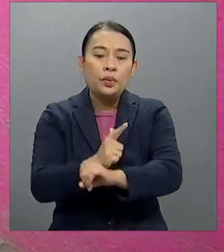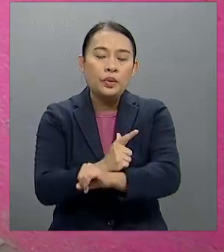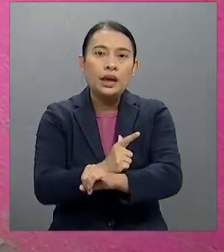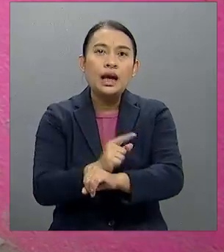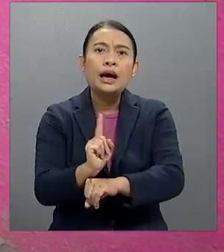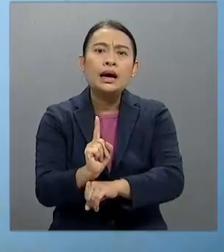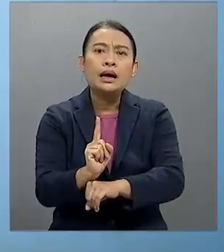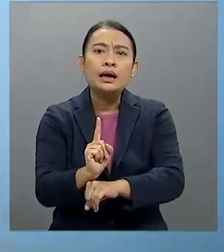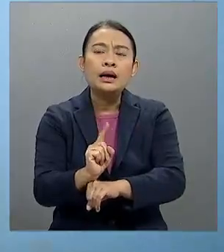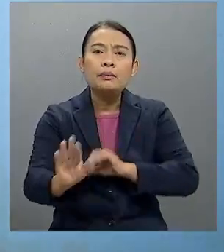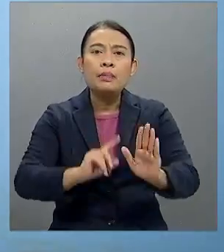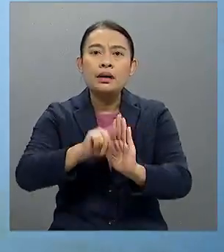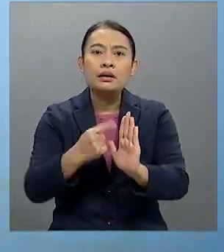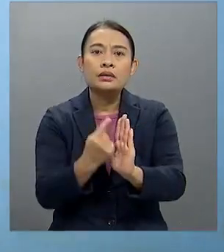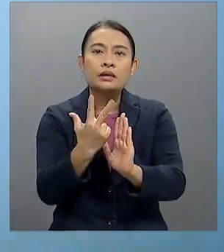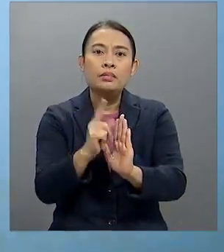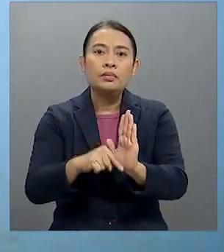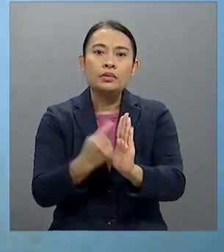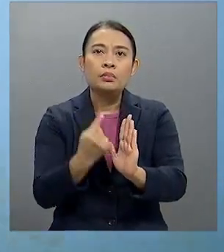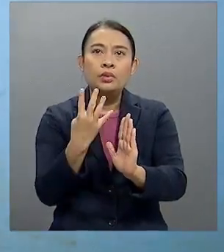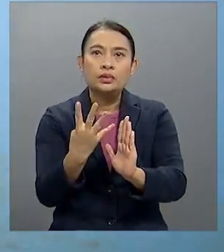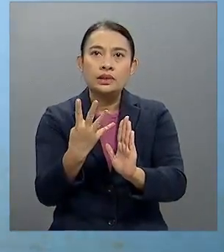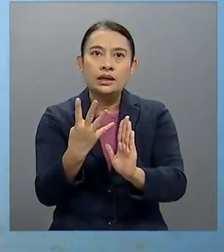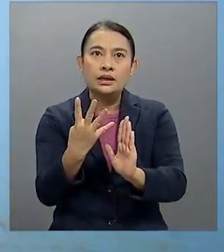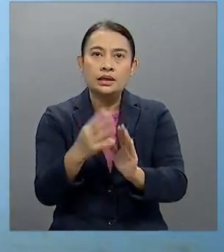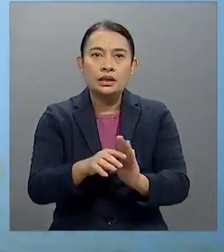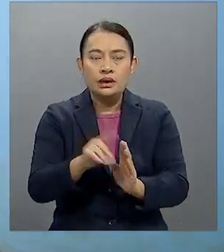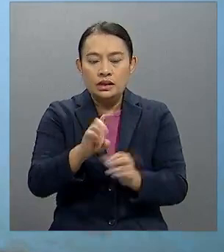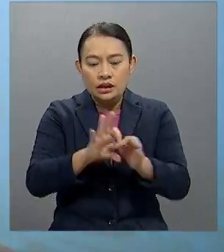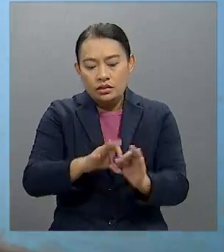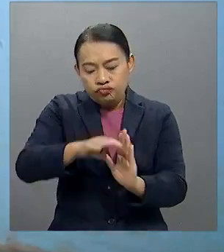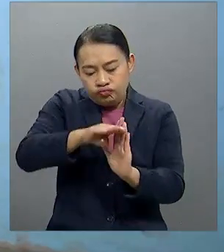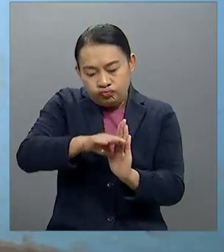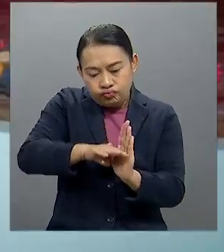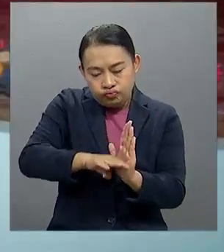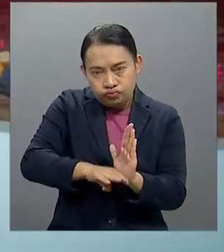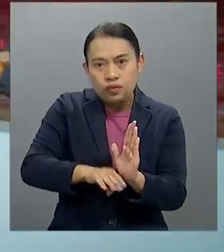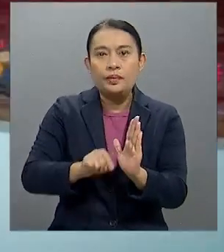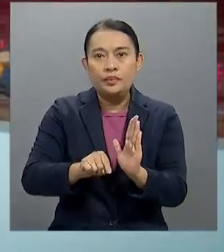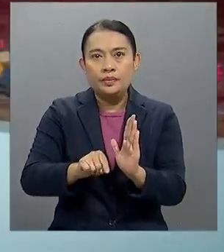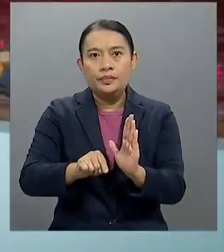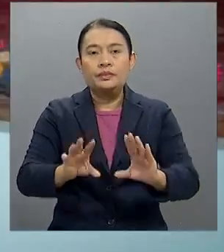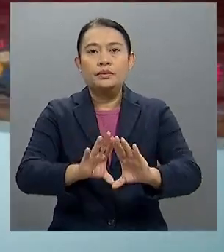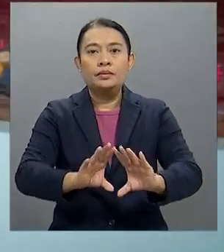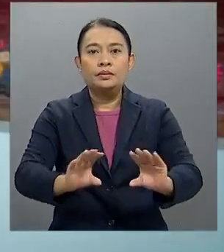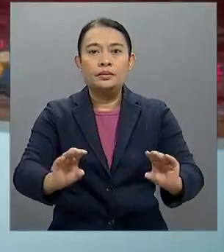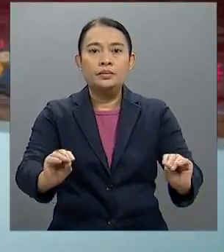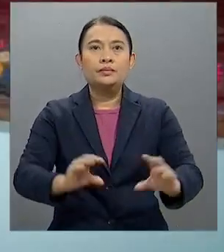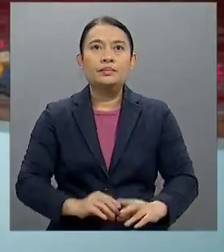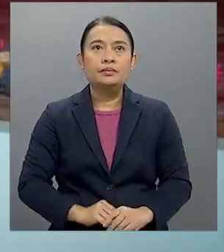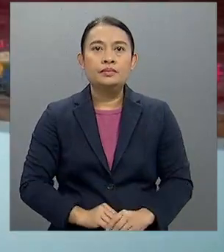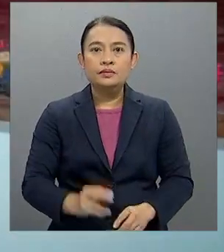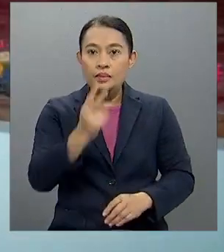3-4 ชั่วโมงก็ยุบหายไปแล้วครับพอผมเห็น